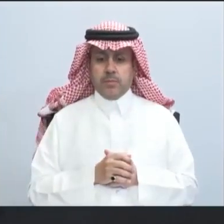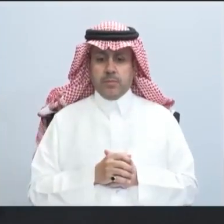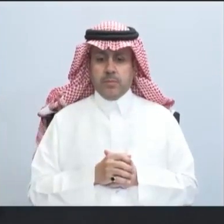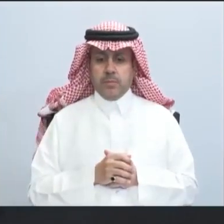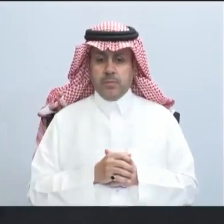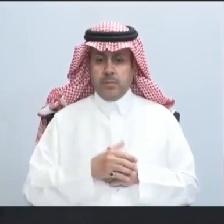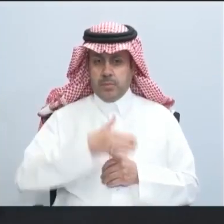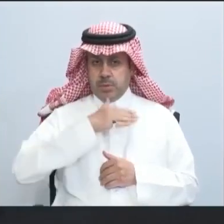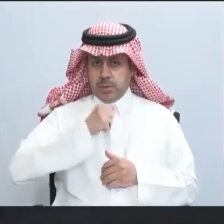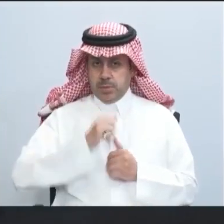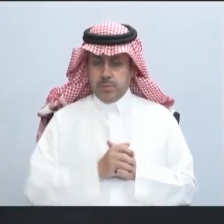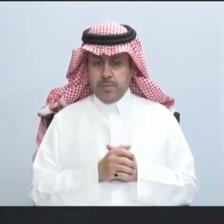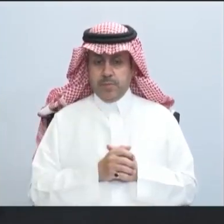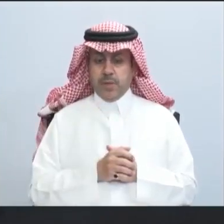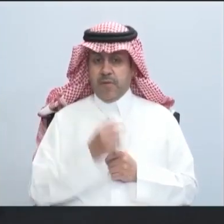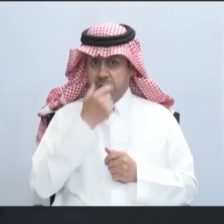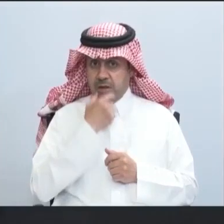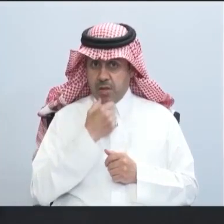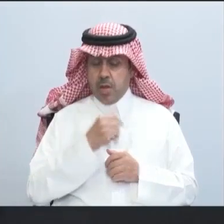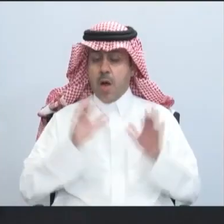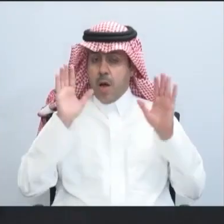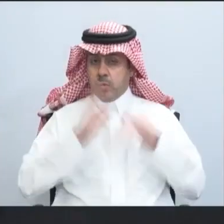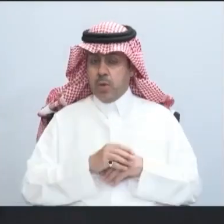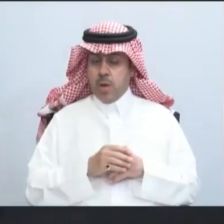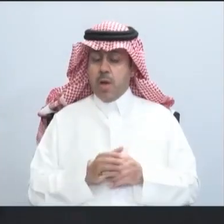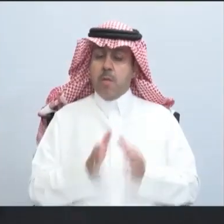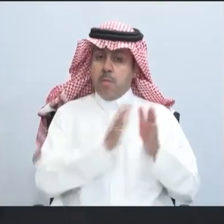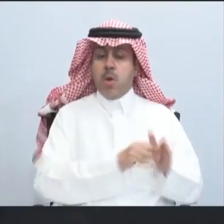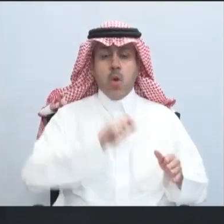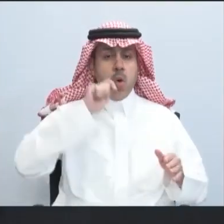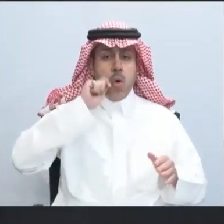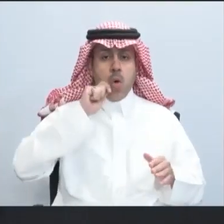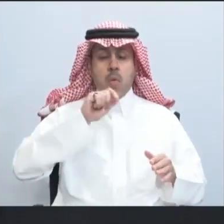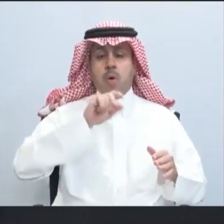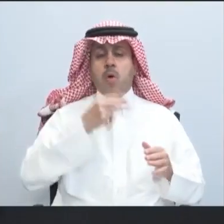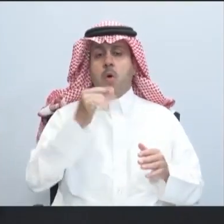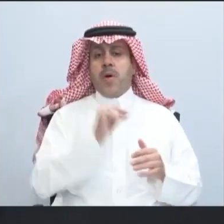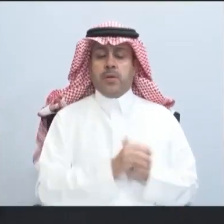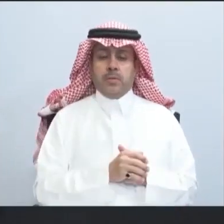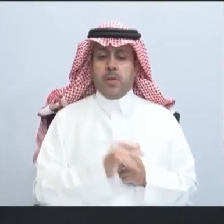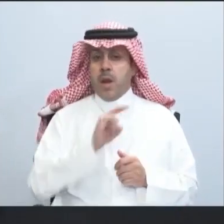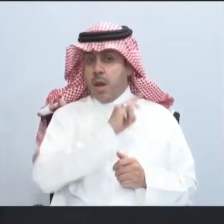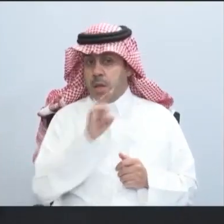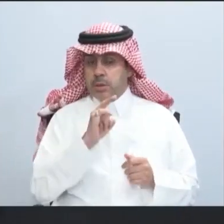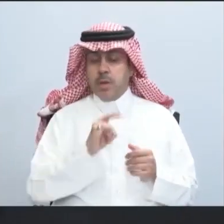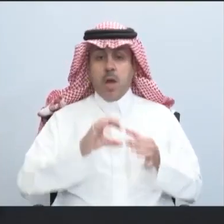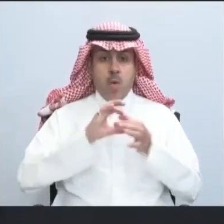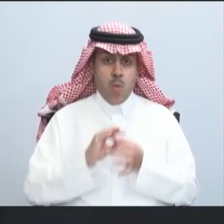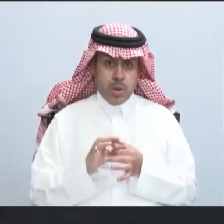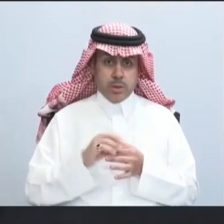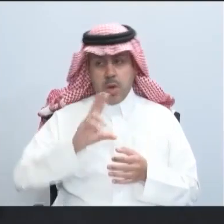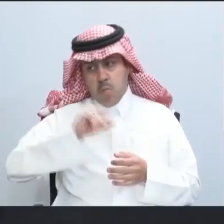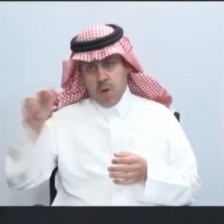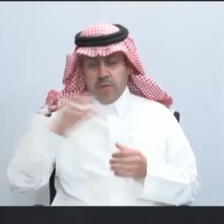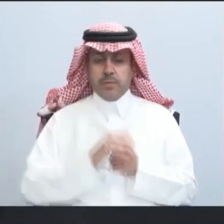انه عليه الصلاه والسلام يخبر في حديث عبد الله بن عمر انه ليس الواصل بالمكافئ ويخبر عليه